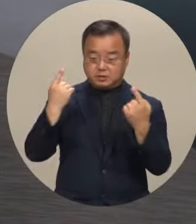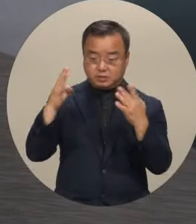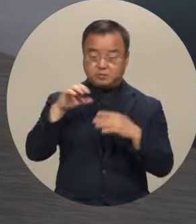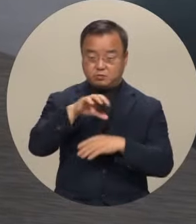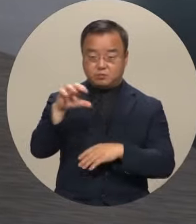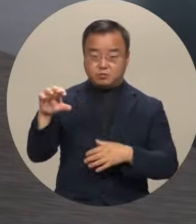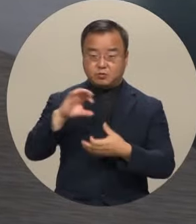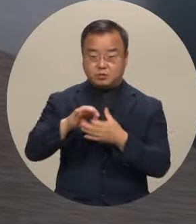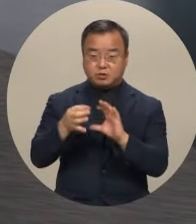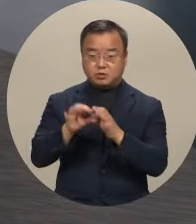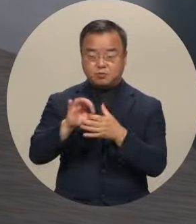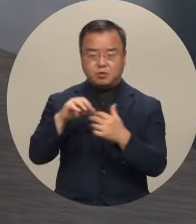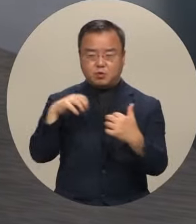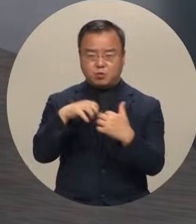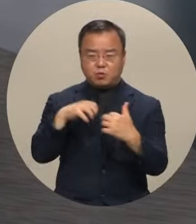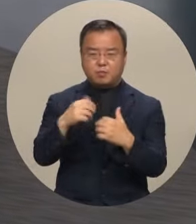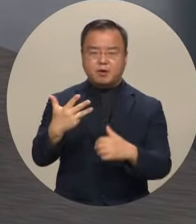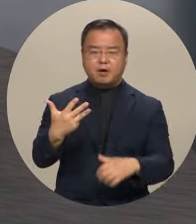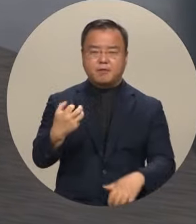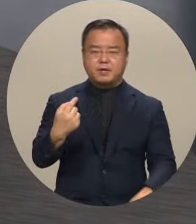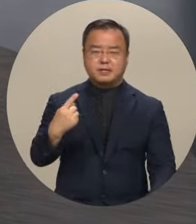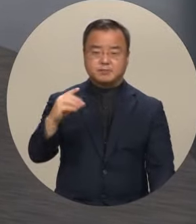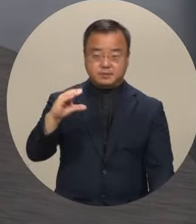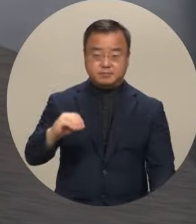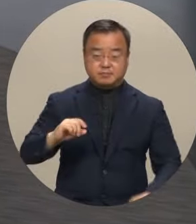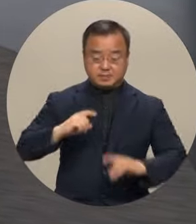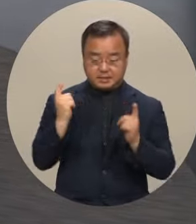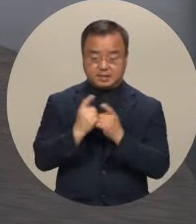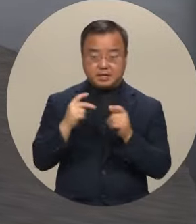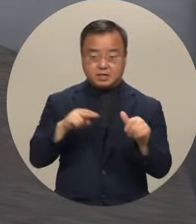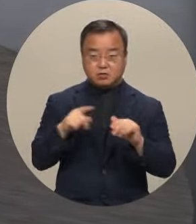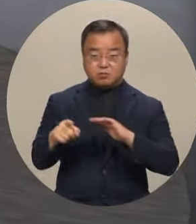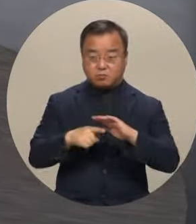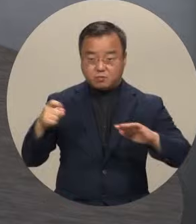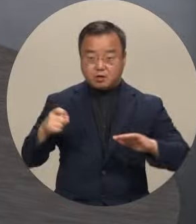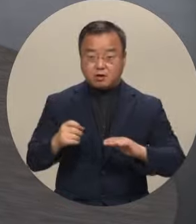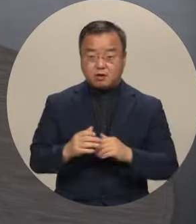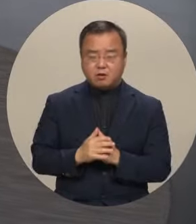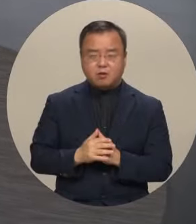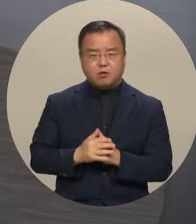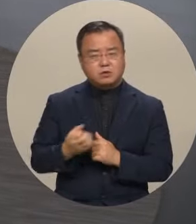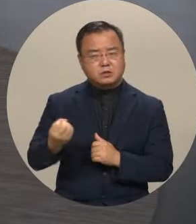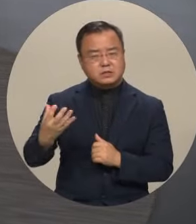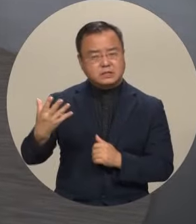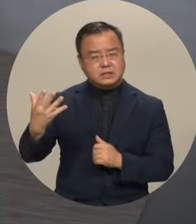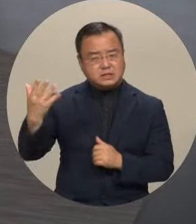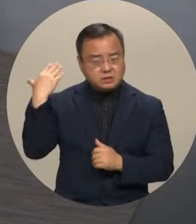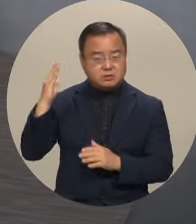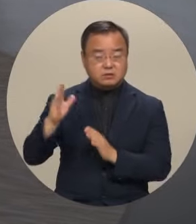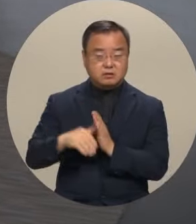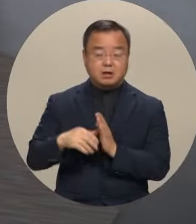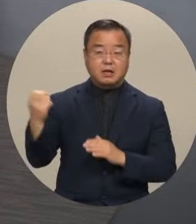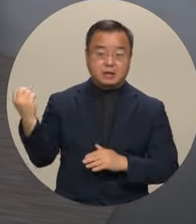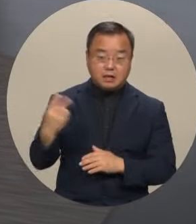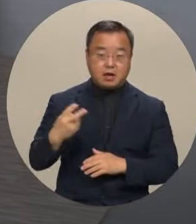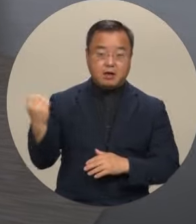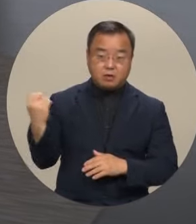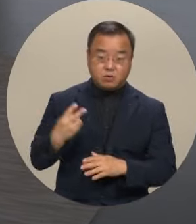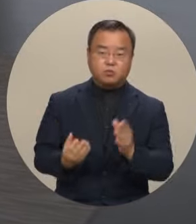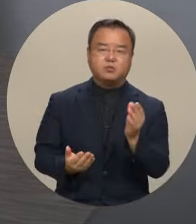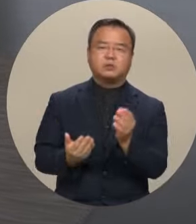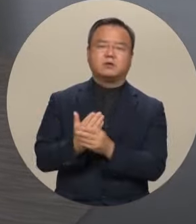있었고 무려 81만 명의 개인 정보가 빠져 나갔습니다 이제만 하면 한 번씩 이런 일이 발생을 하는데